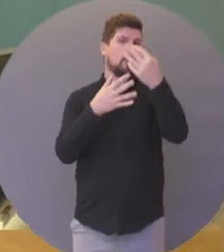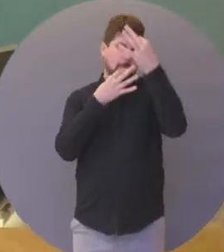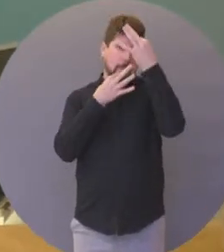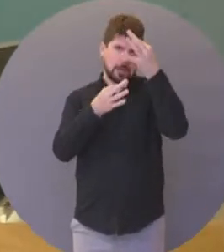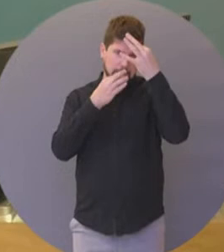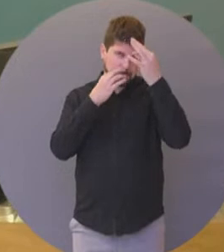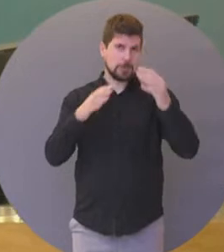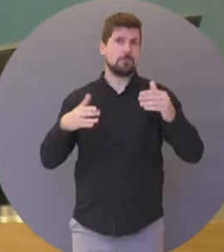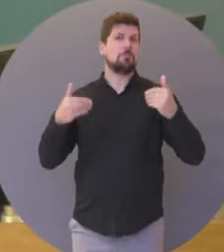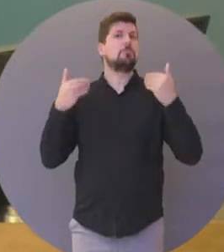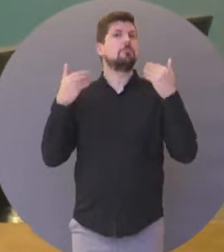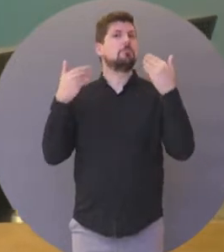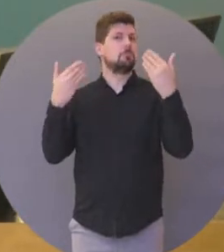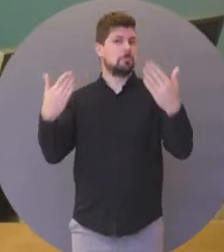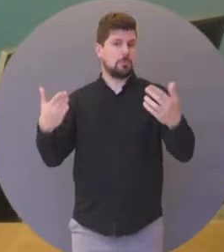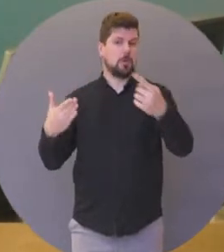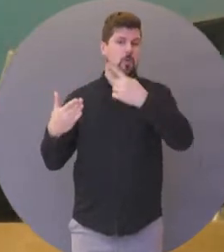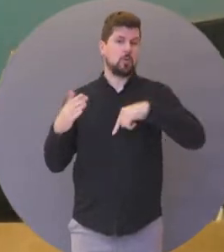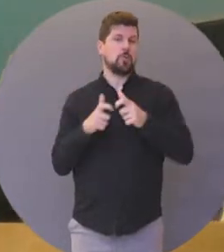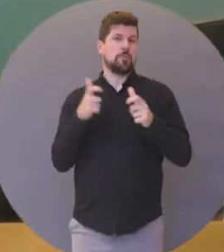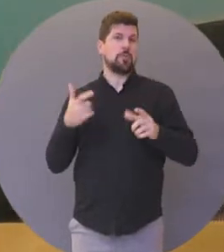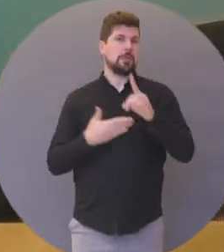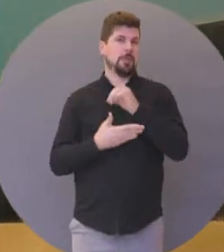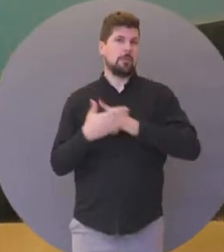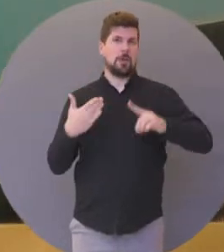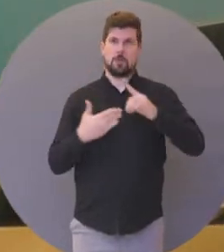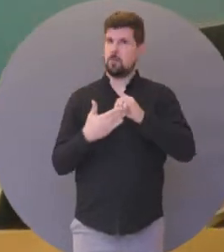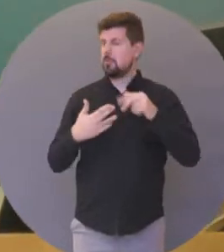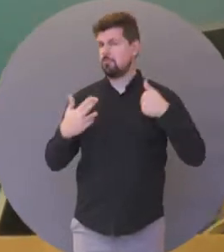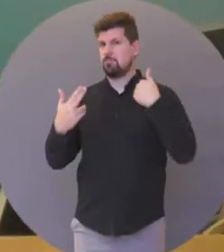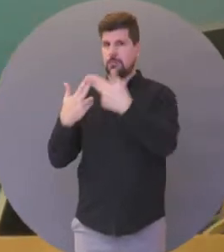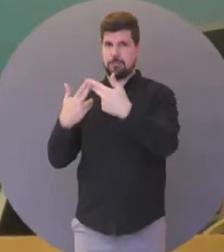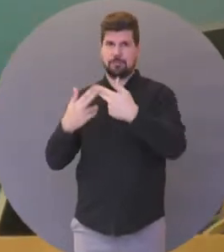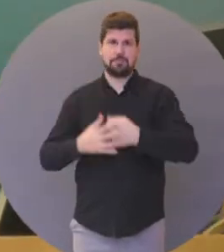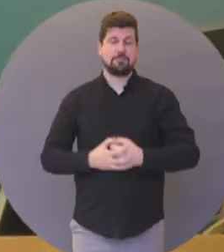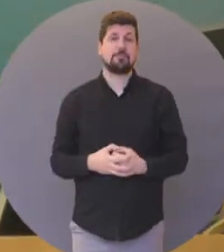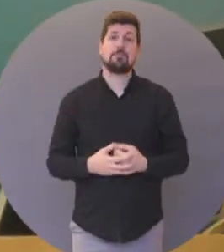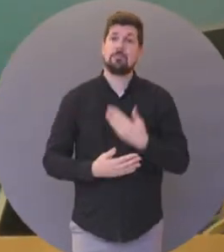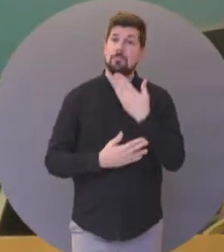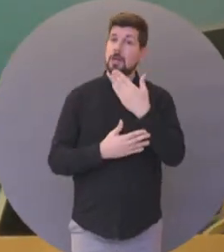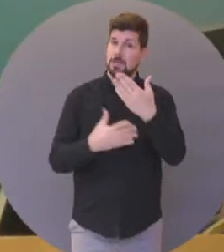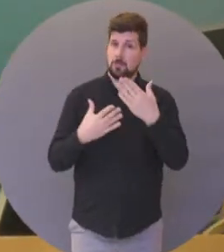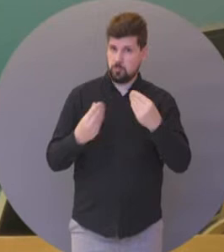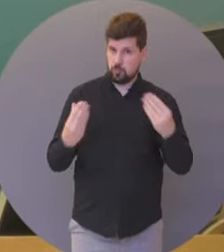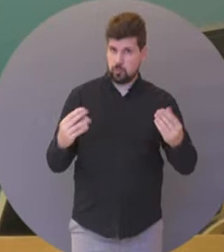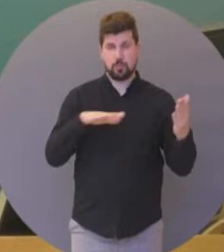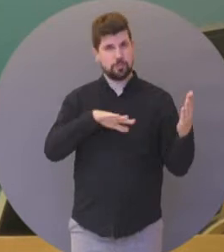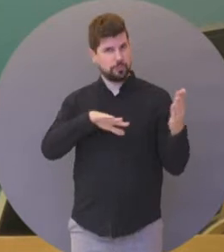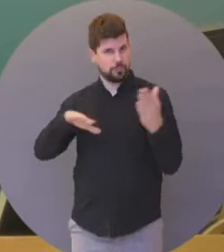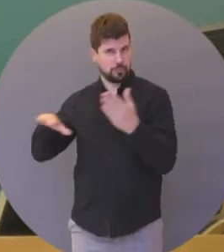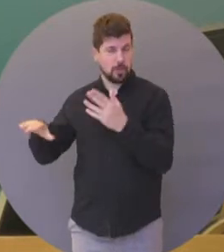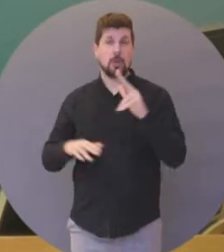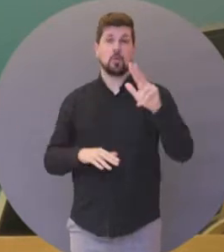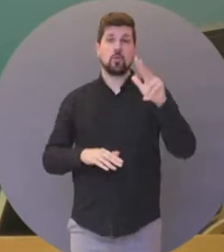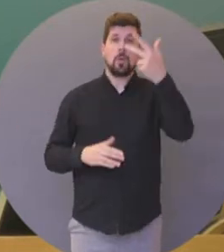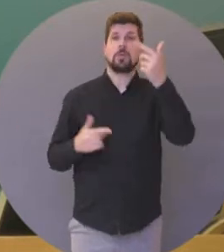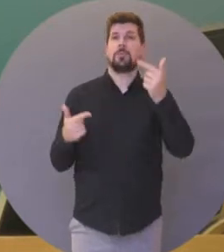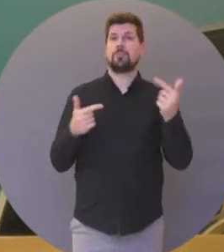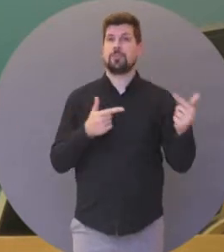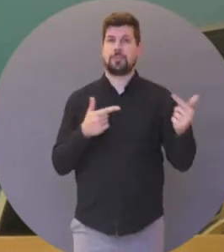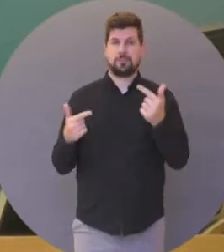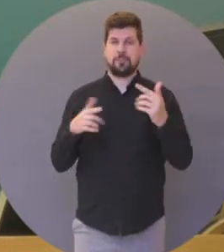engageant notre collectivité merci beaucoup je vous propose que nous passions au troisième débat de politique